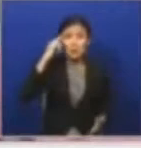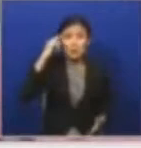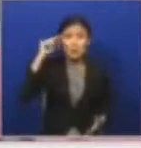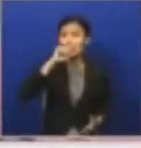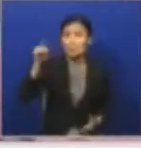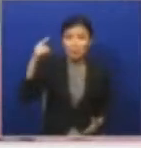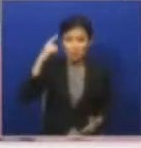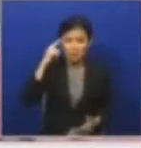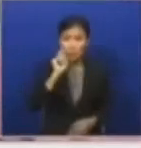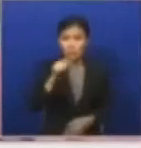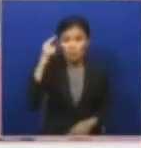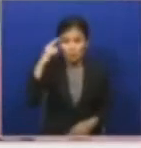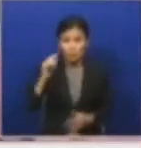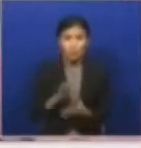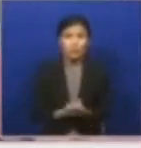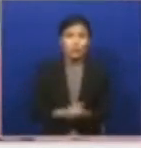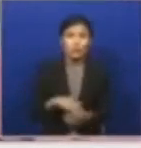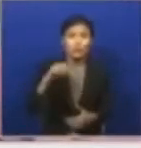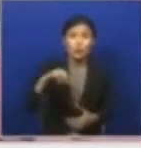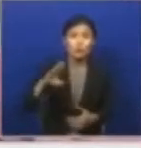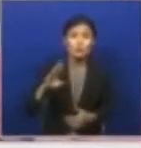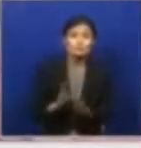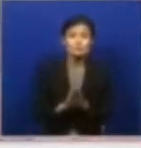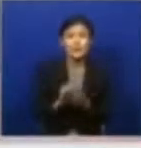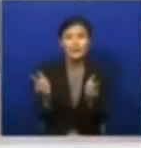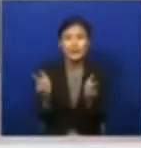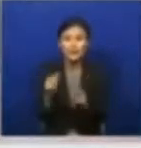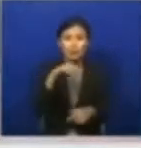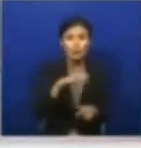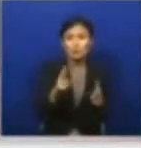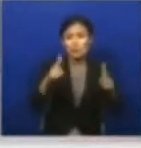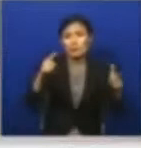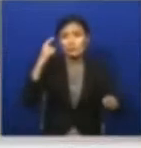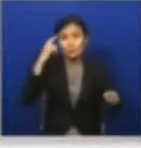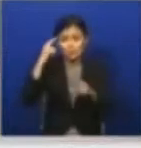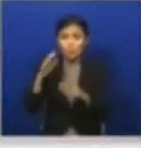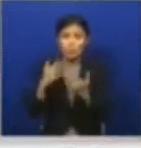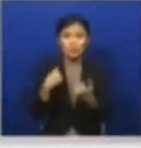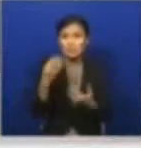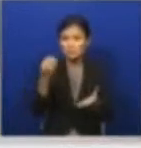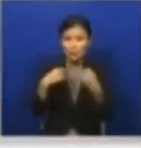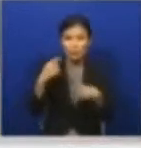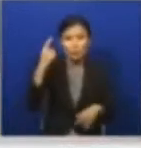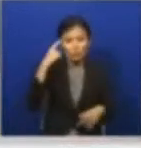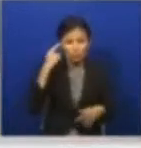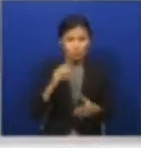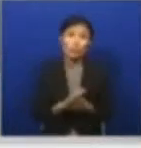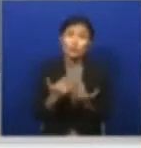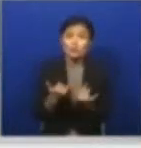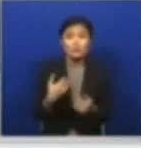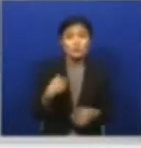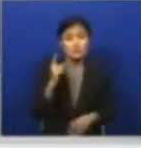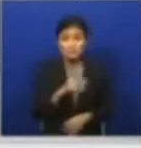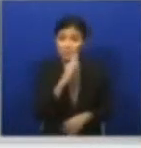ดับหมื่นล้านกับผู้รับเหมาระดับหมู่บ้านผมได้ยินได้ฟังมาไม่รู้ว่าเท็จจริ